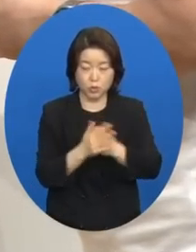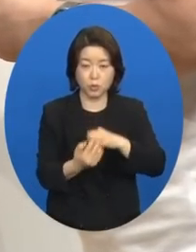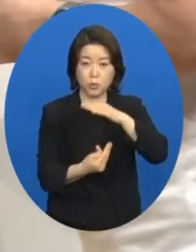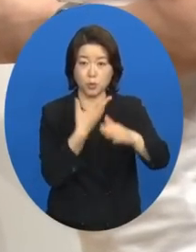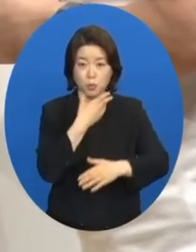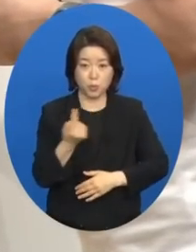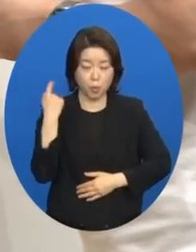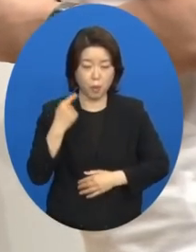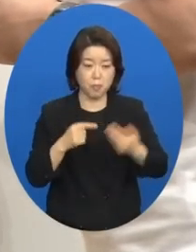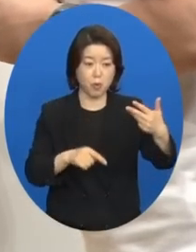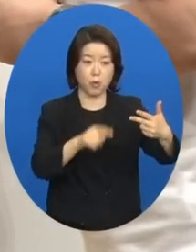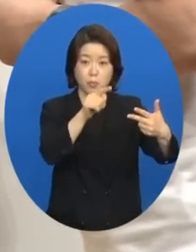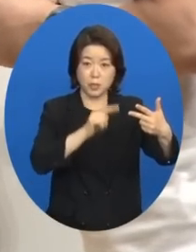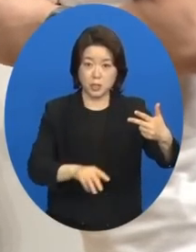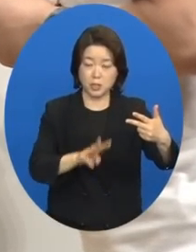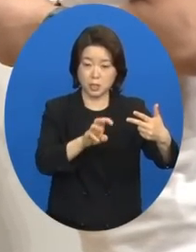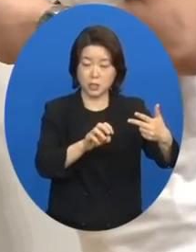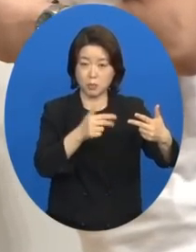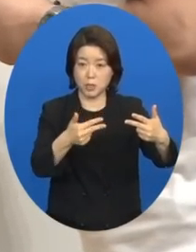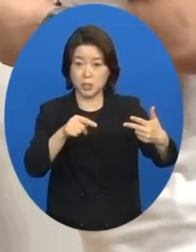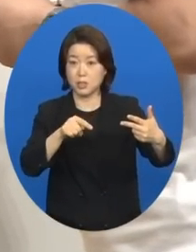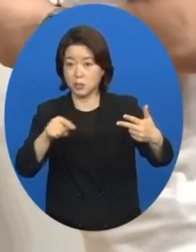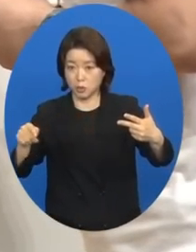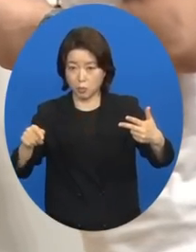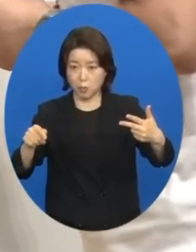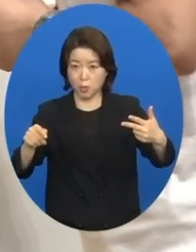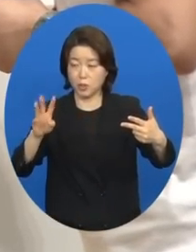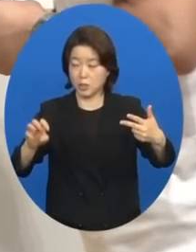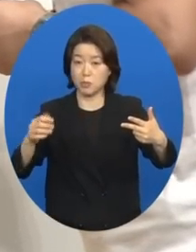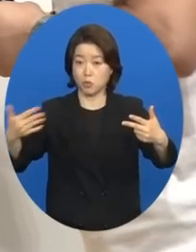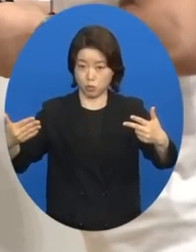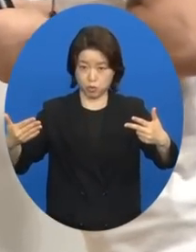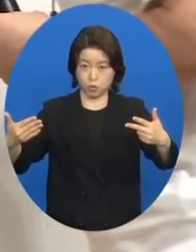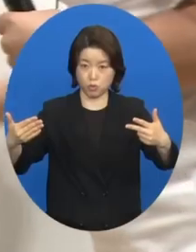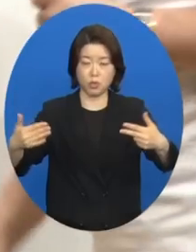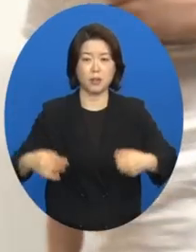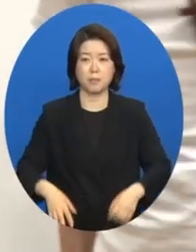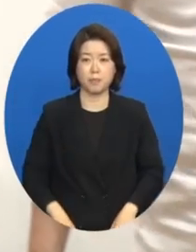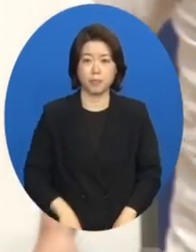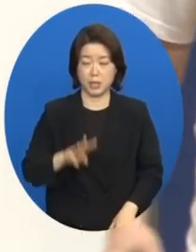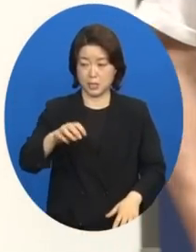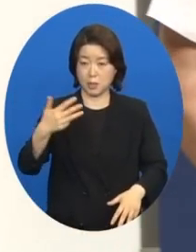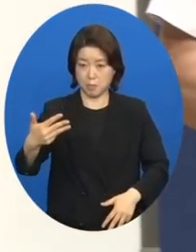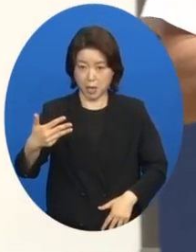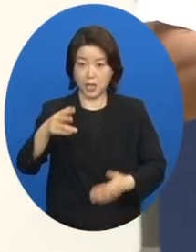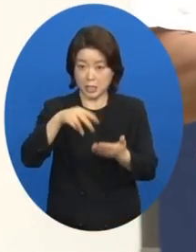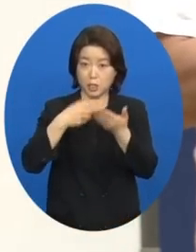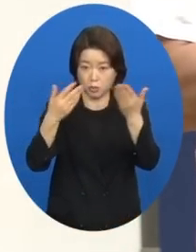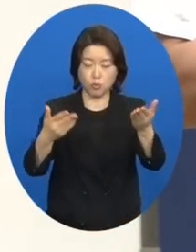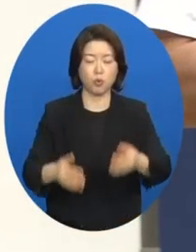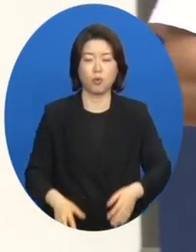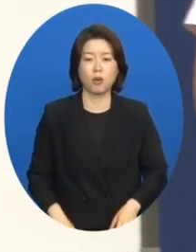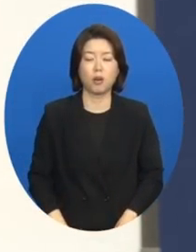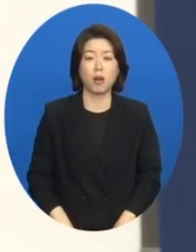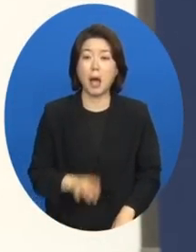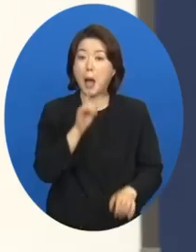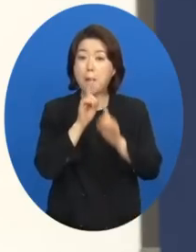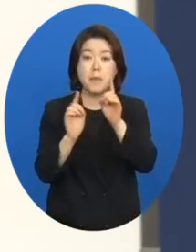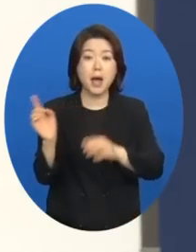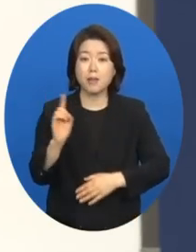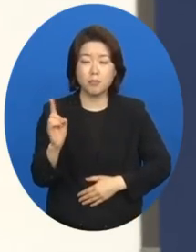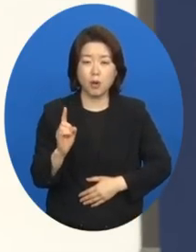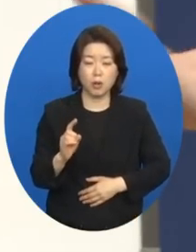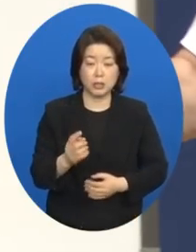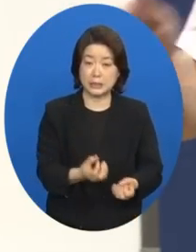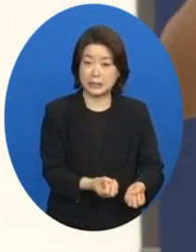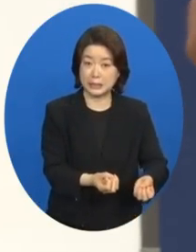요한복음 7장 37절부터 사실 39절까지 저기 38절까지 읽어주셨는데 이렇게 말씀하죠.